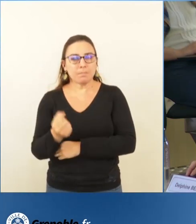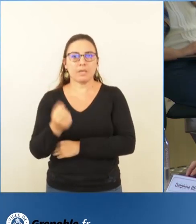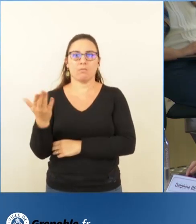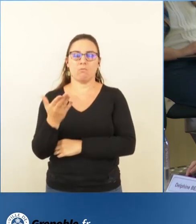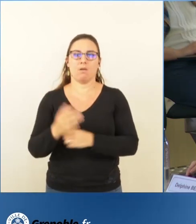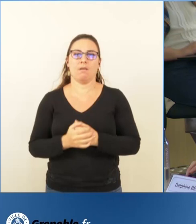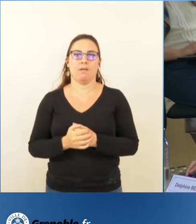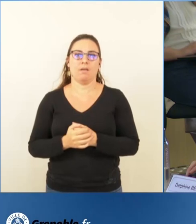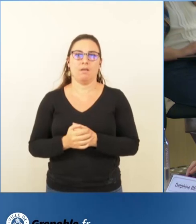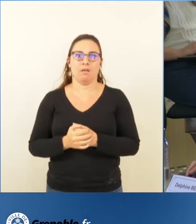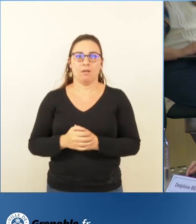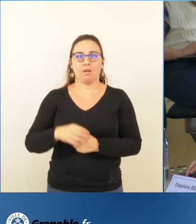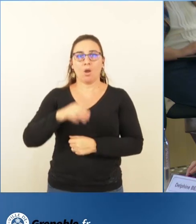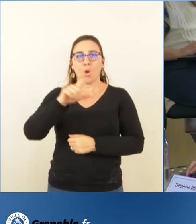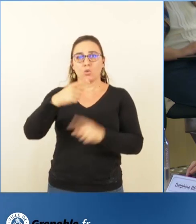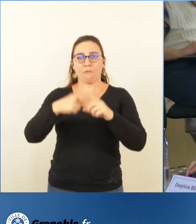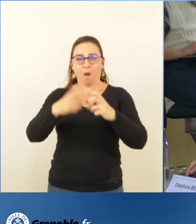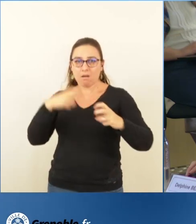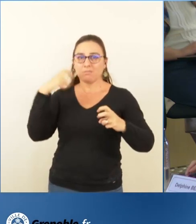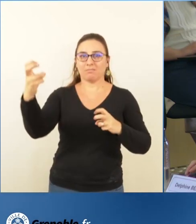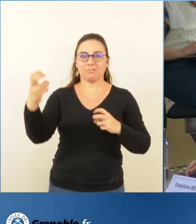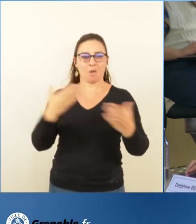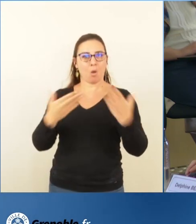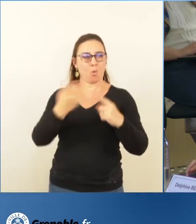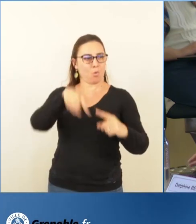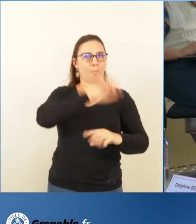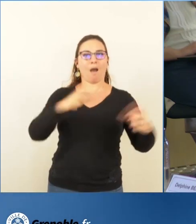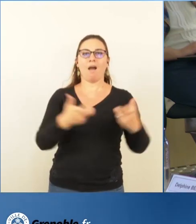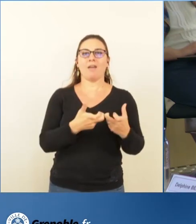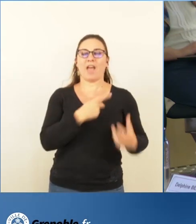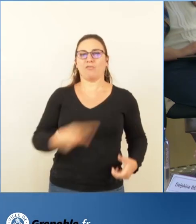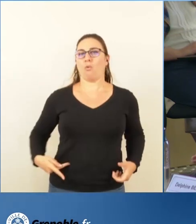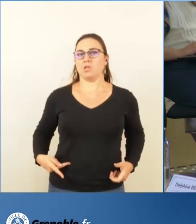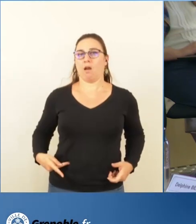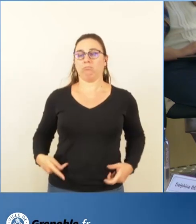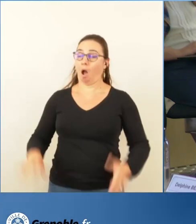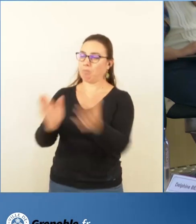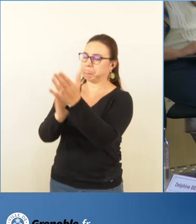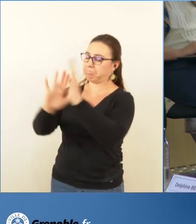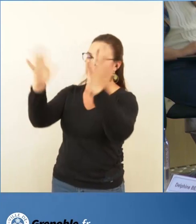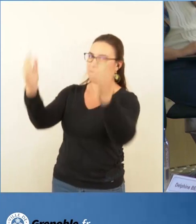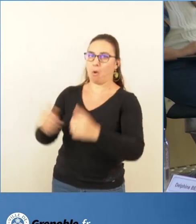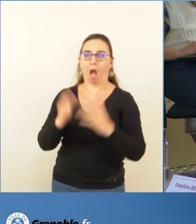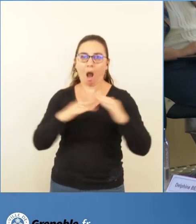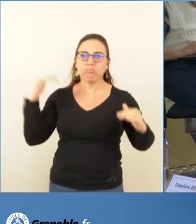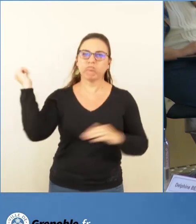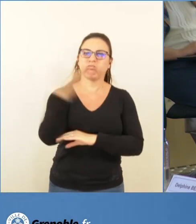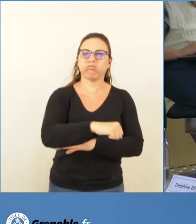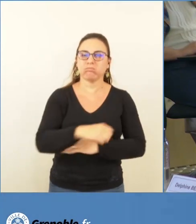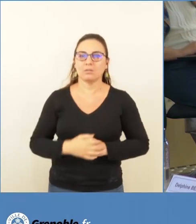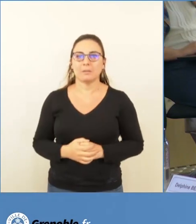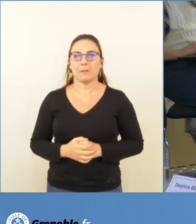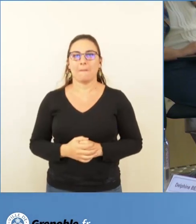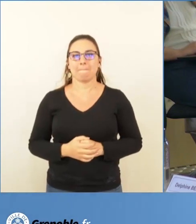puisque vous augmentez de deux fois plus que ce que vous avez augmenté la taxe foncière franchement trop fort quand je pense que vous avez